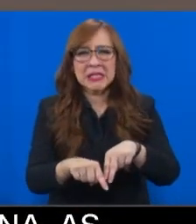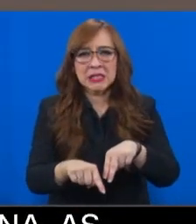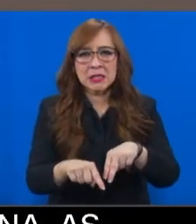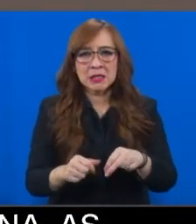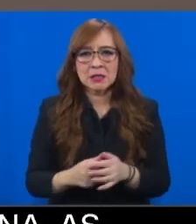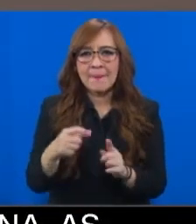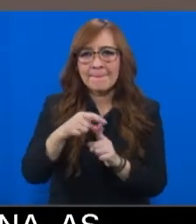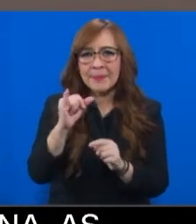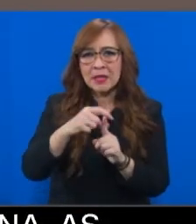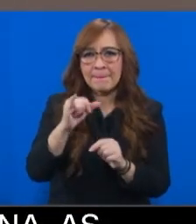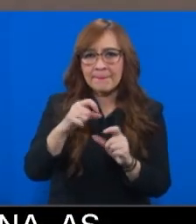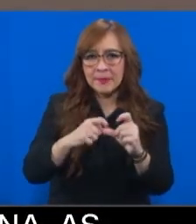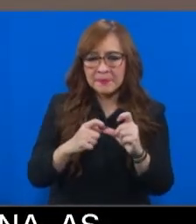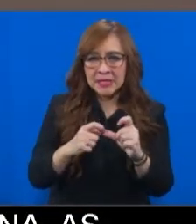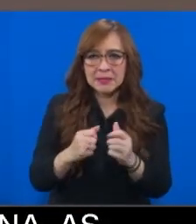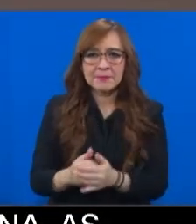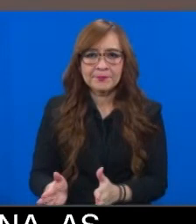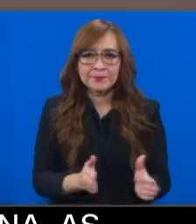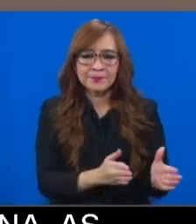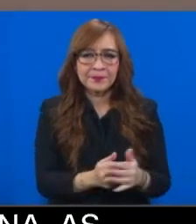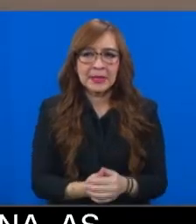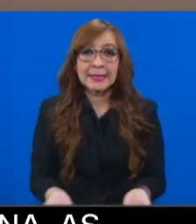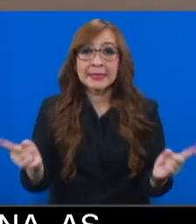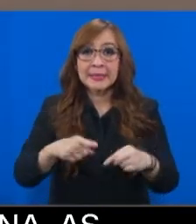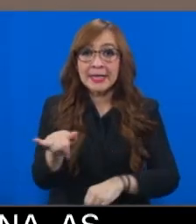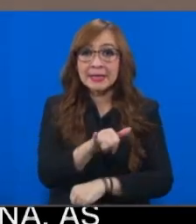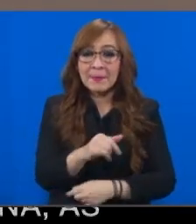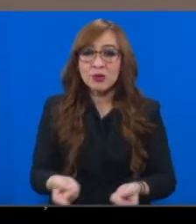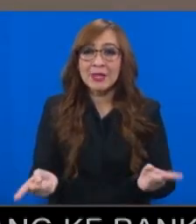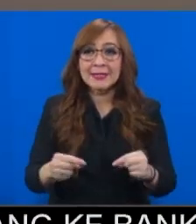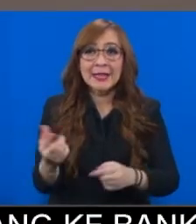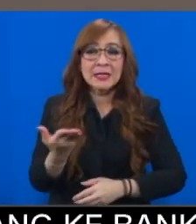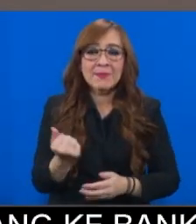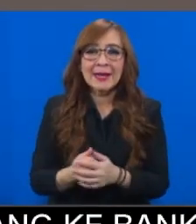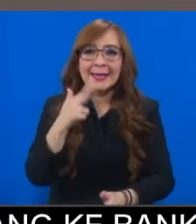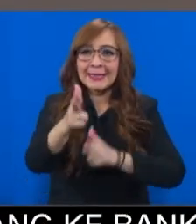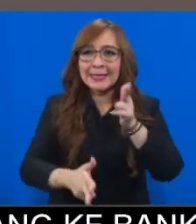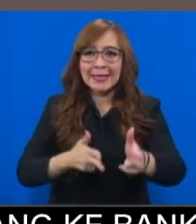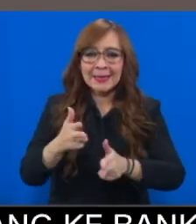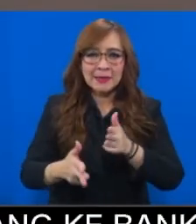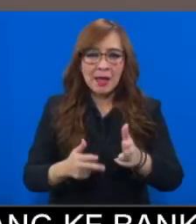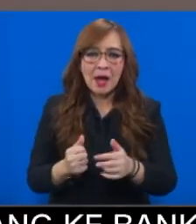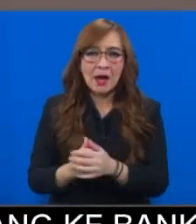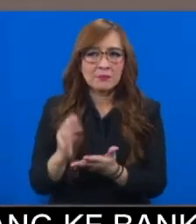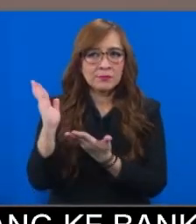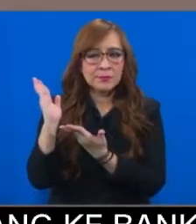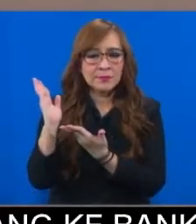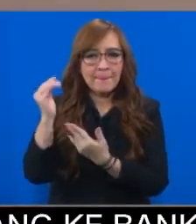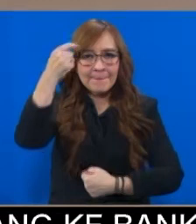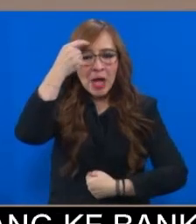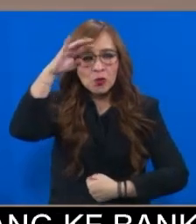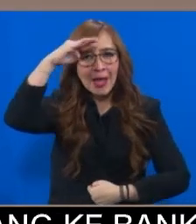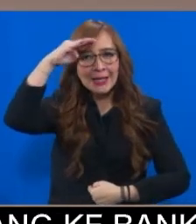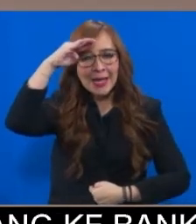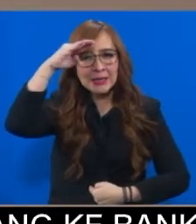Percobaan pencabulan juga terjadi di kereta komuter Jakarta Bogor. Dalam video yang viral di media sosial, nampak pelaku seorang pria